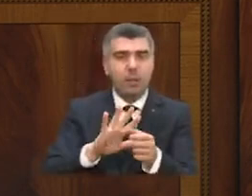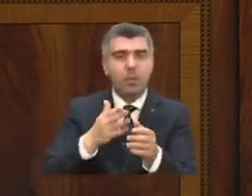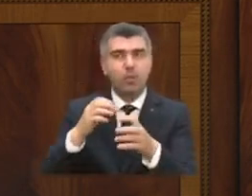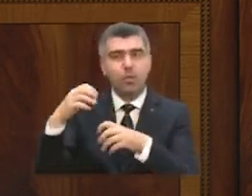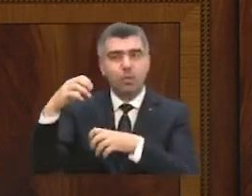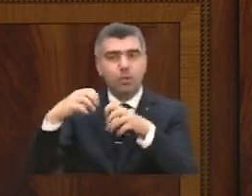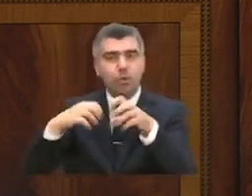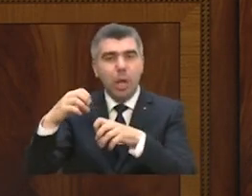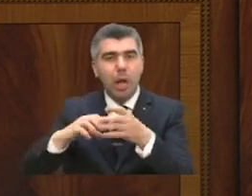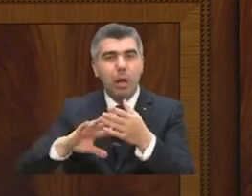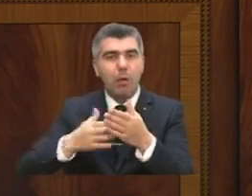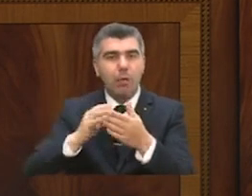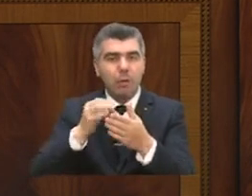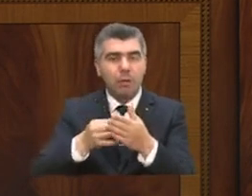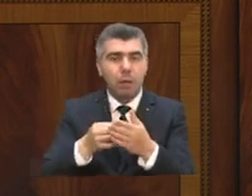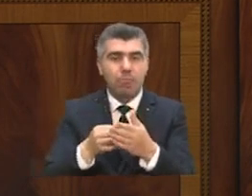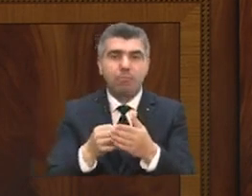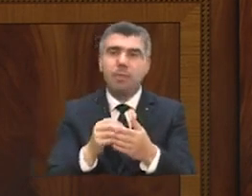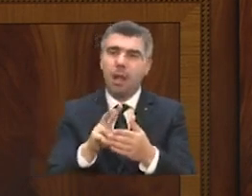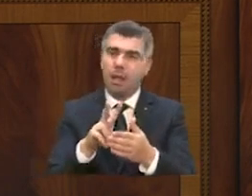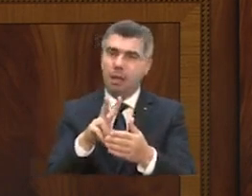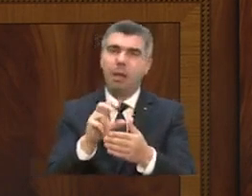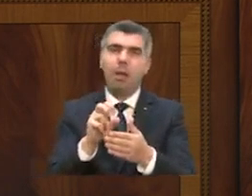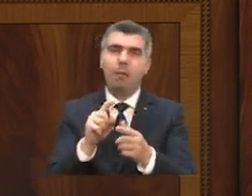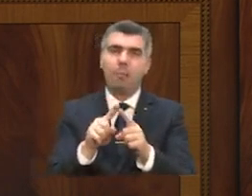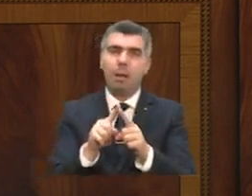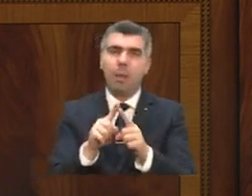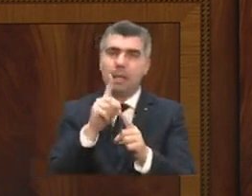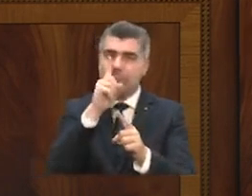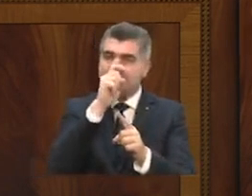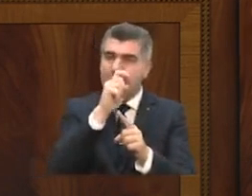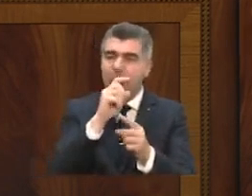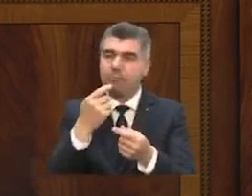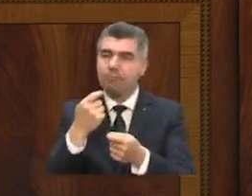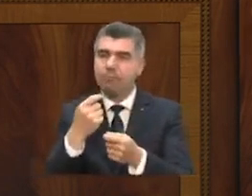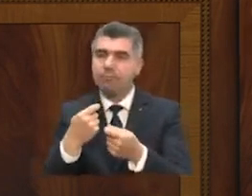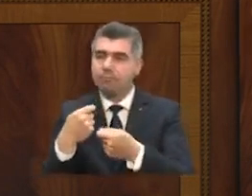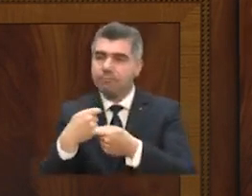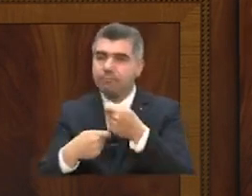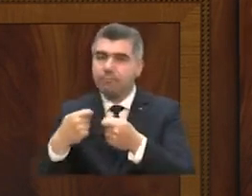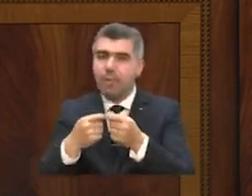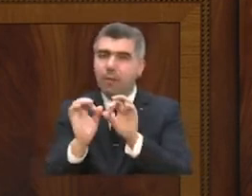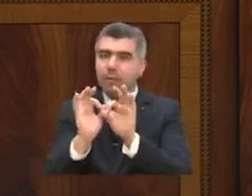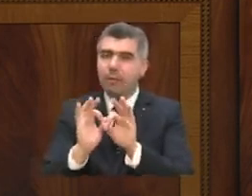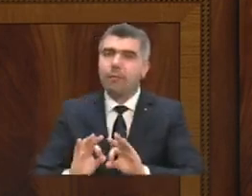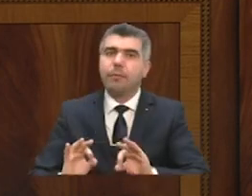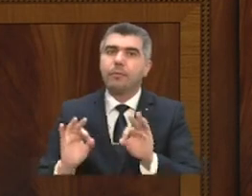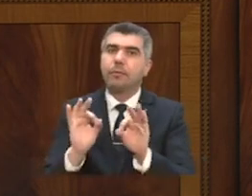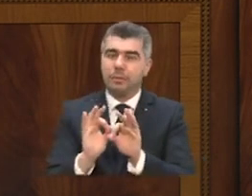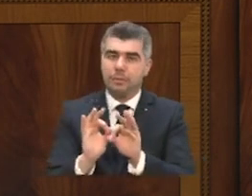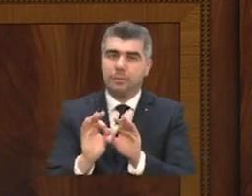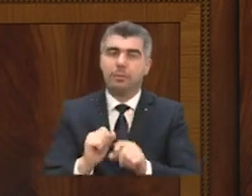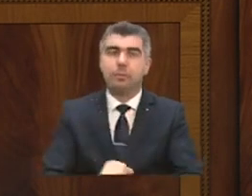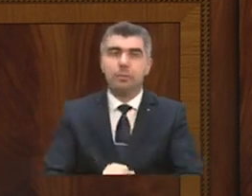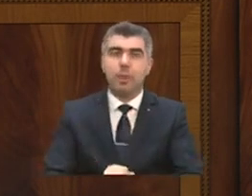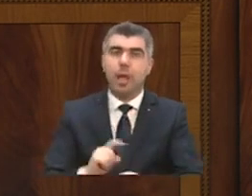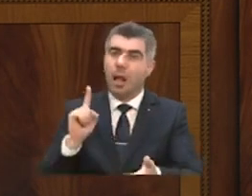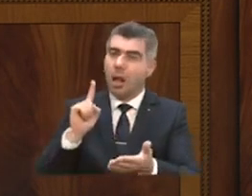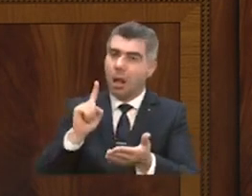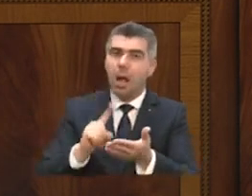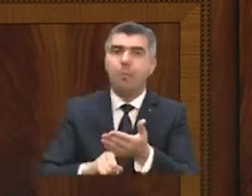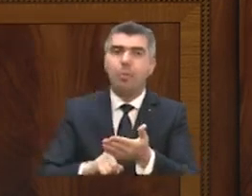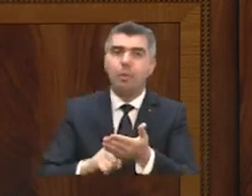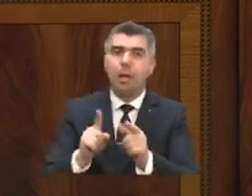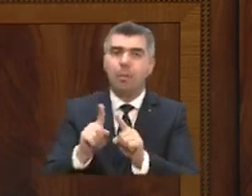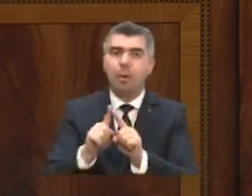التساقطات سيكون لها تأثير على التوازنات المالية والاقتصادية. لكن من اللازم أن أؤكد لكم أن